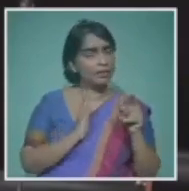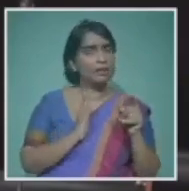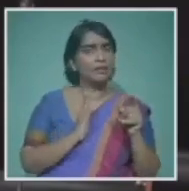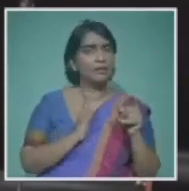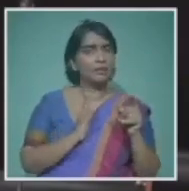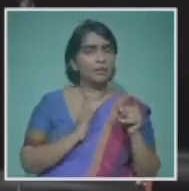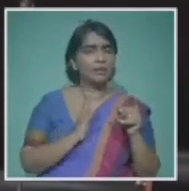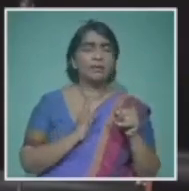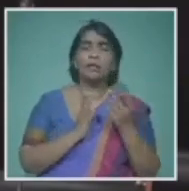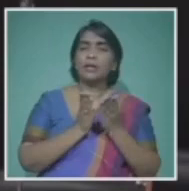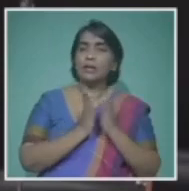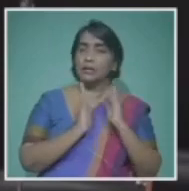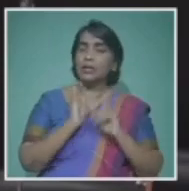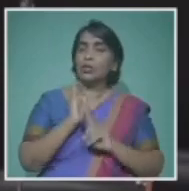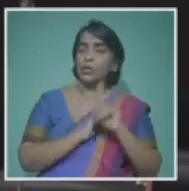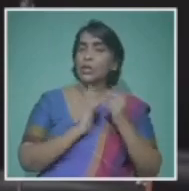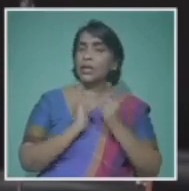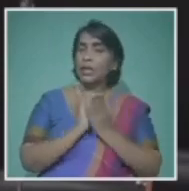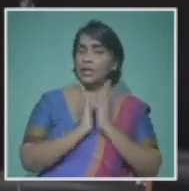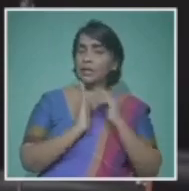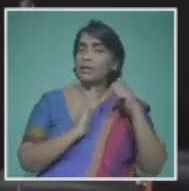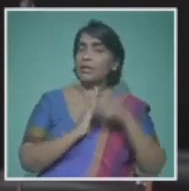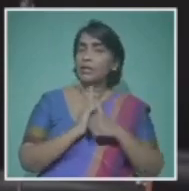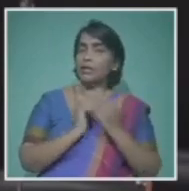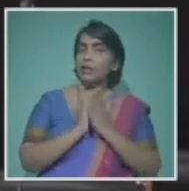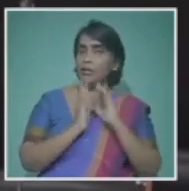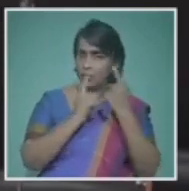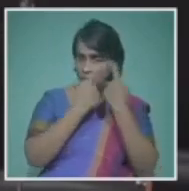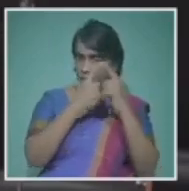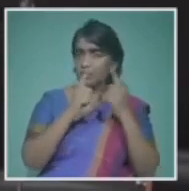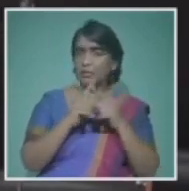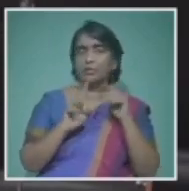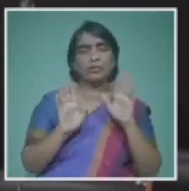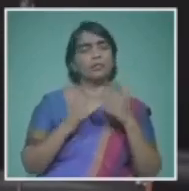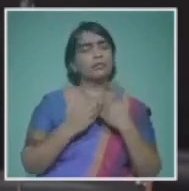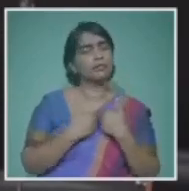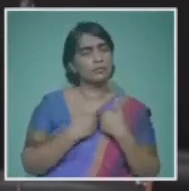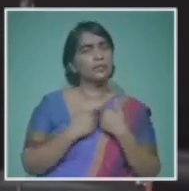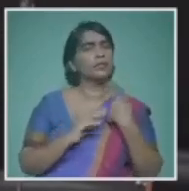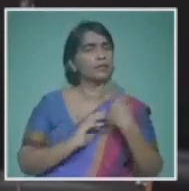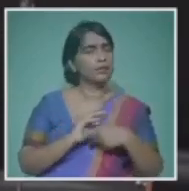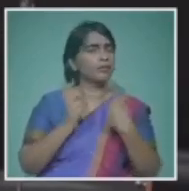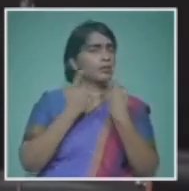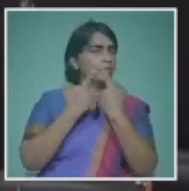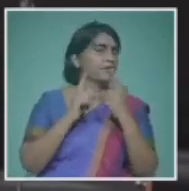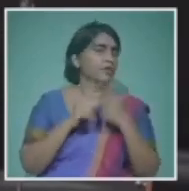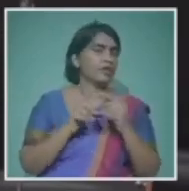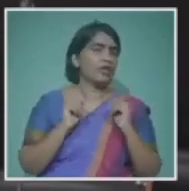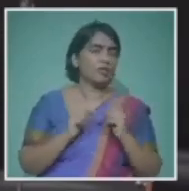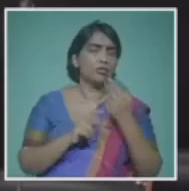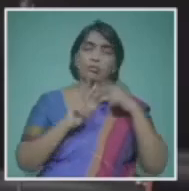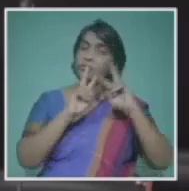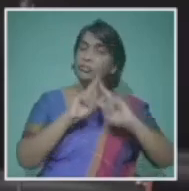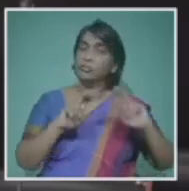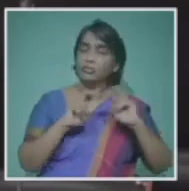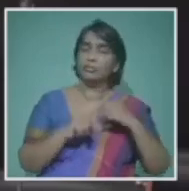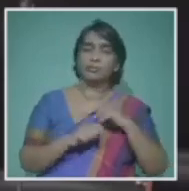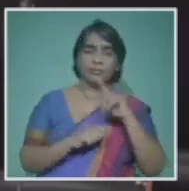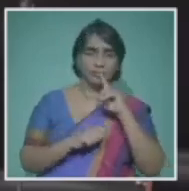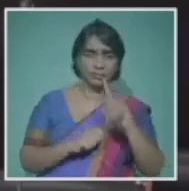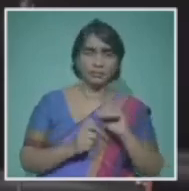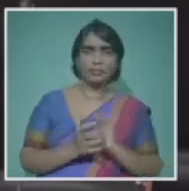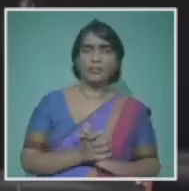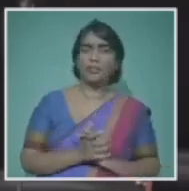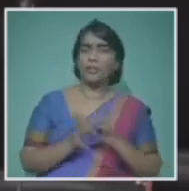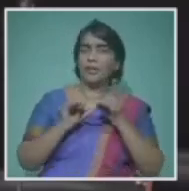South India. So that's something that we have to maintain. ඒ වගේම අපි තීරණය කළා තියෙනවා ලංකාවේ ඉතිහාසය වෙනුවෙන්